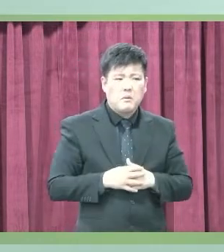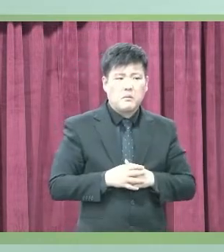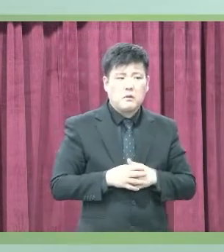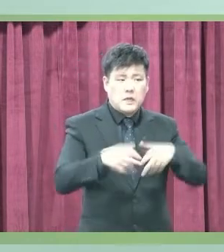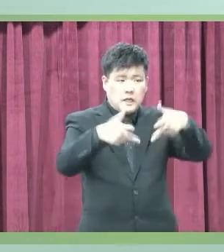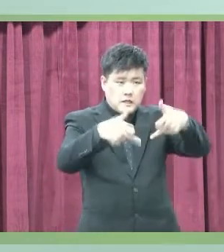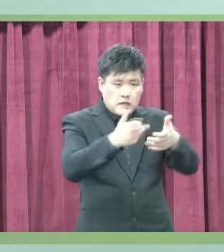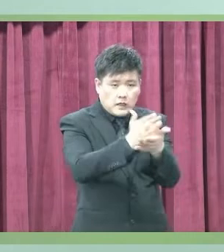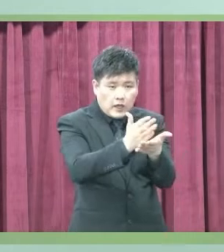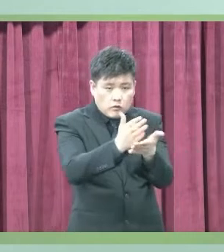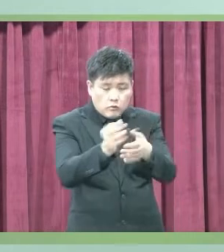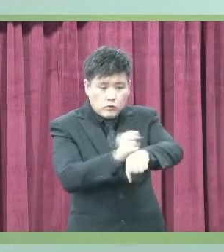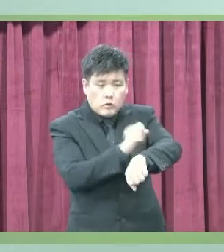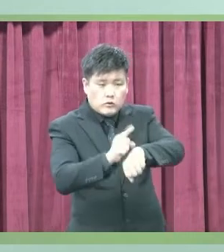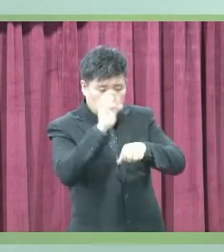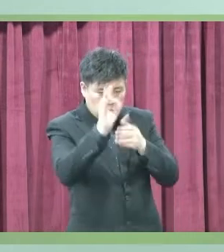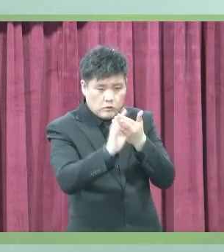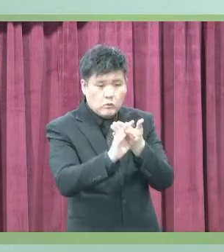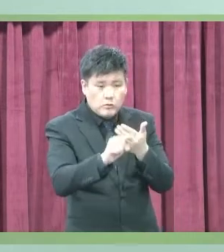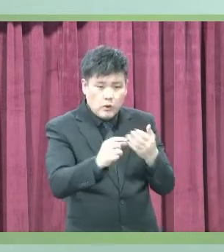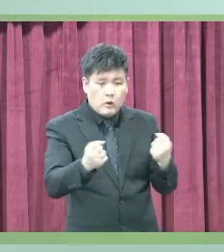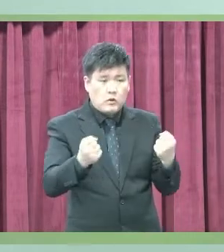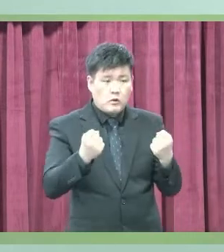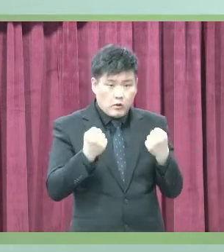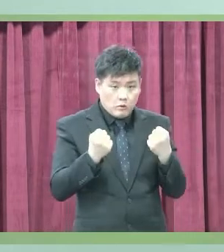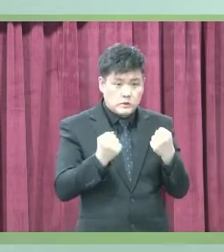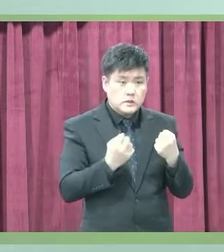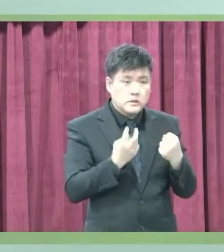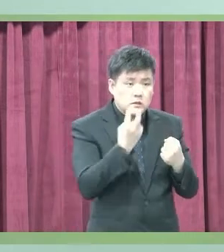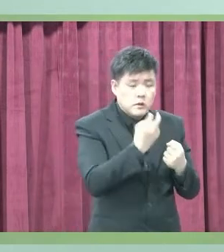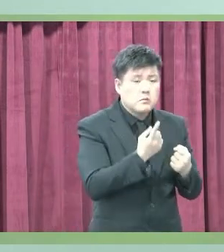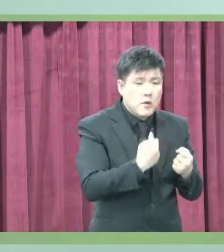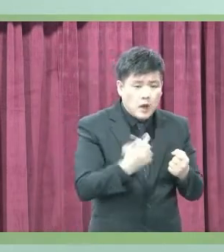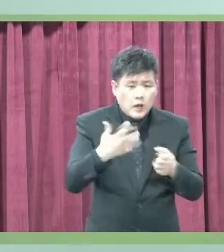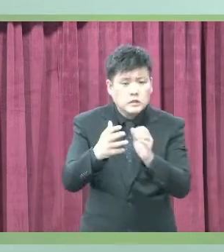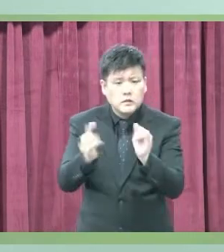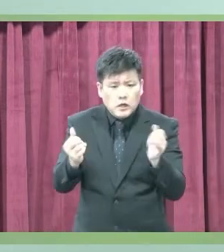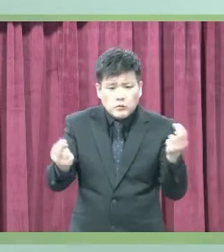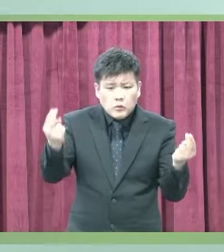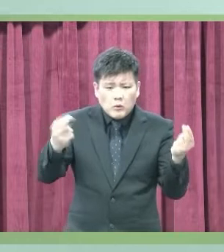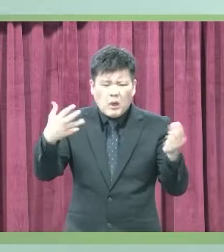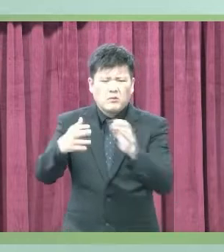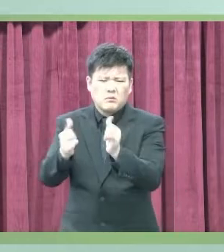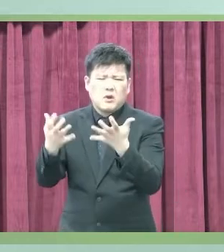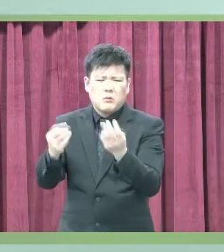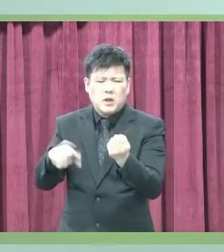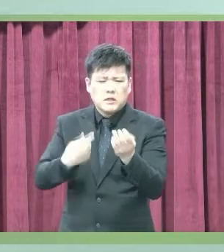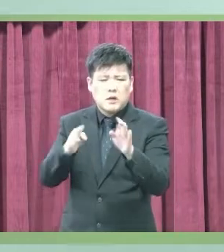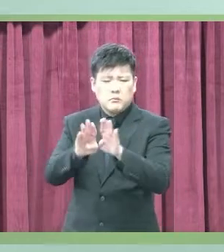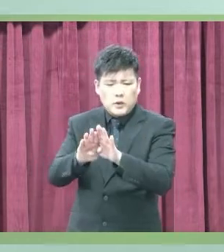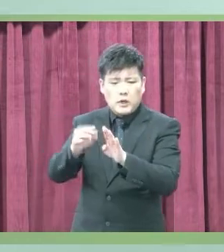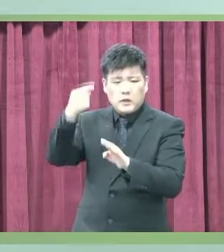장애 유형별 특성을 살펴보면 대체적으로 검진 미수검률이 수검률보다 낮습니다. 하지만 자폐성, 내변변,